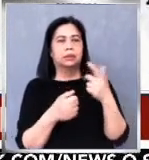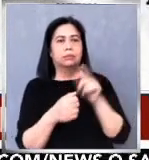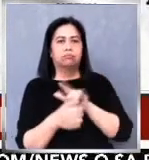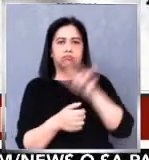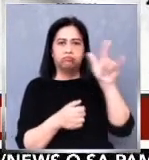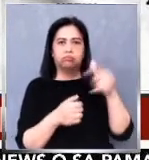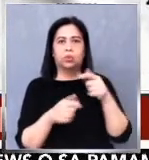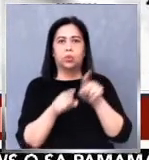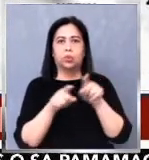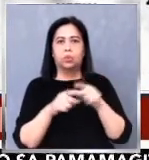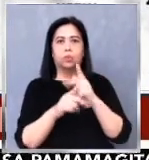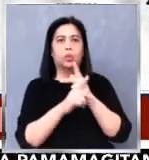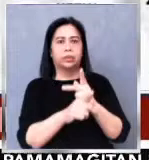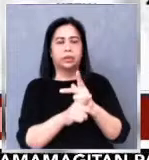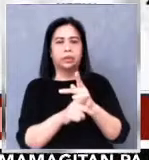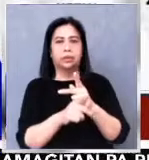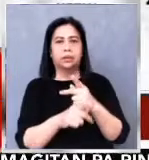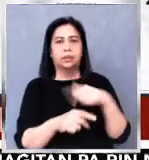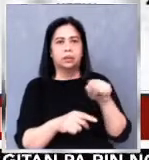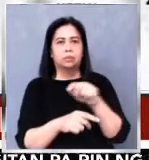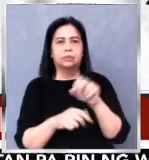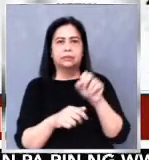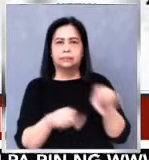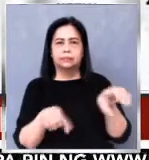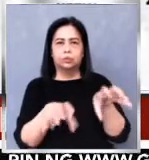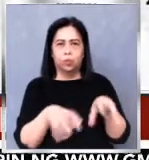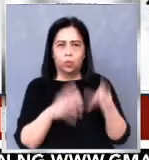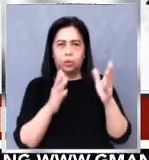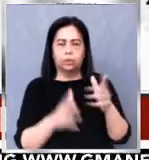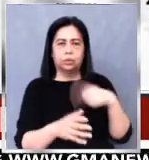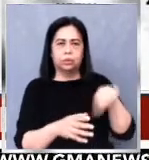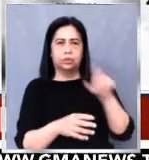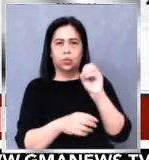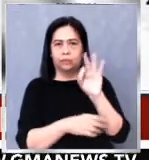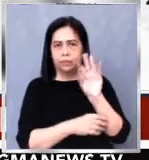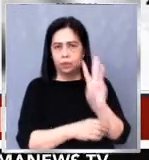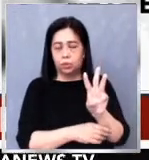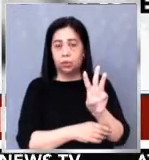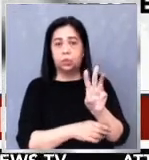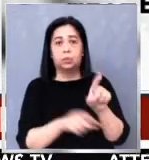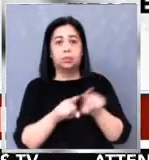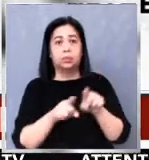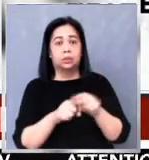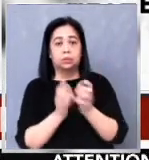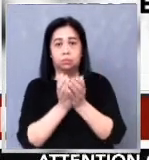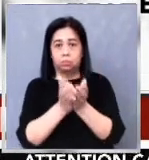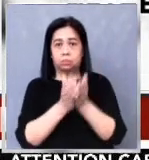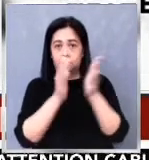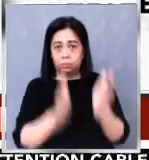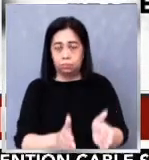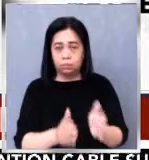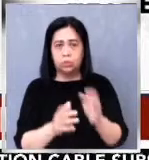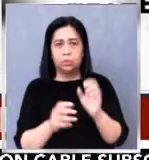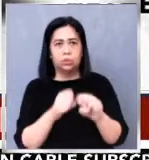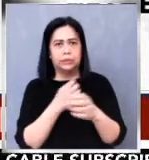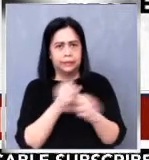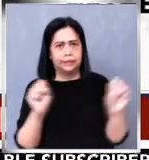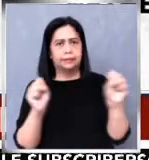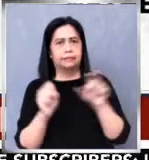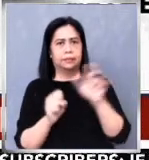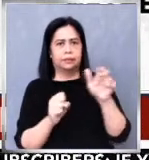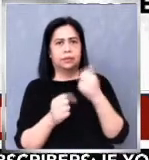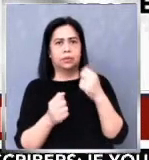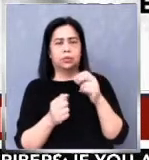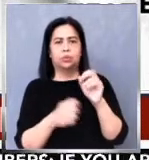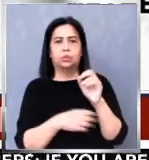protect the much needed livelihood of our OFWs as well as seafarers para ma-secure nila ang kanilang mga foreign deployment